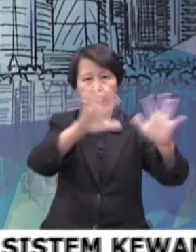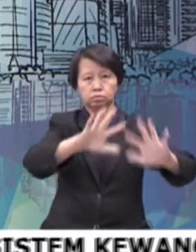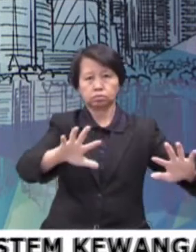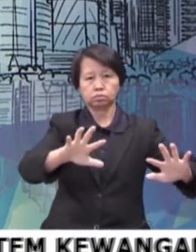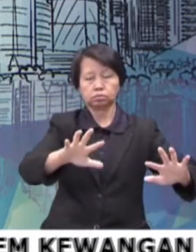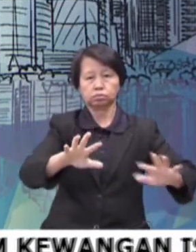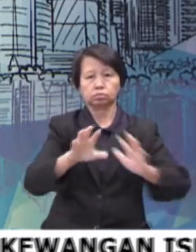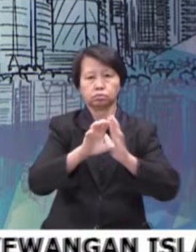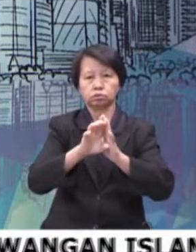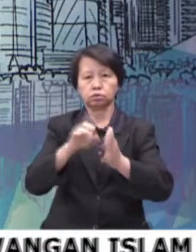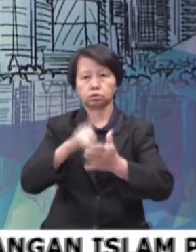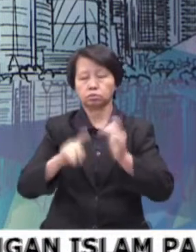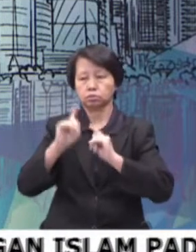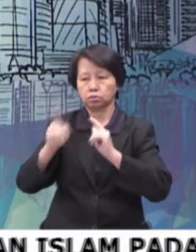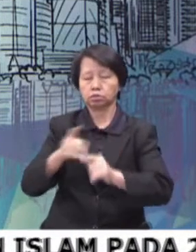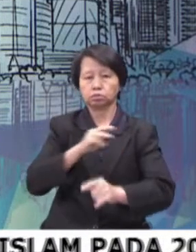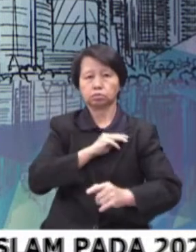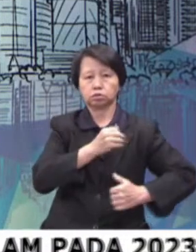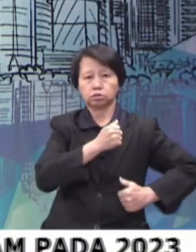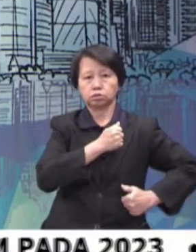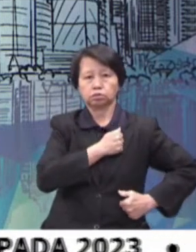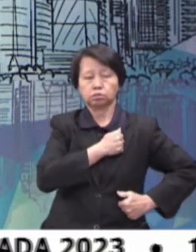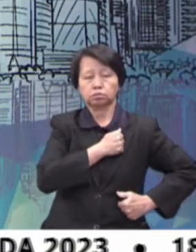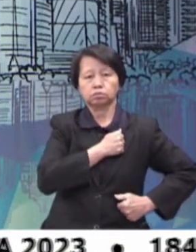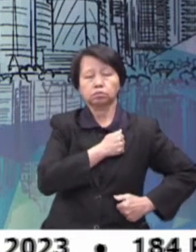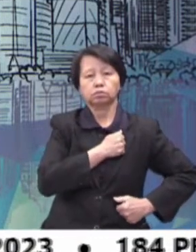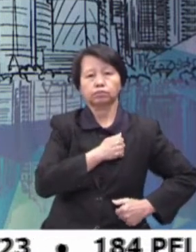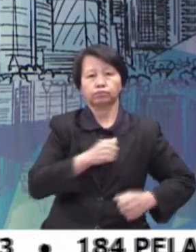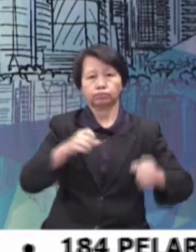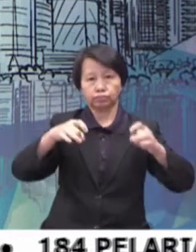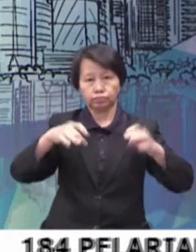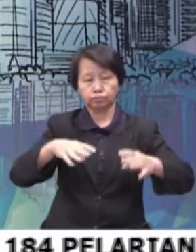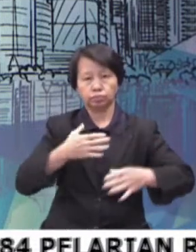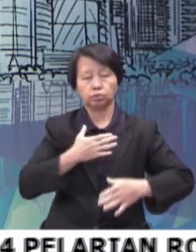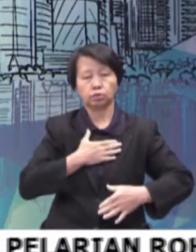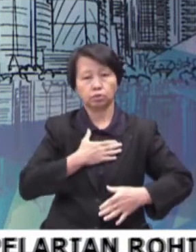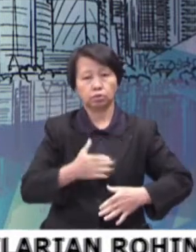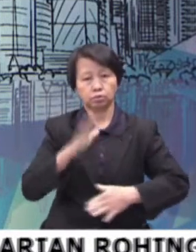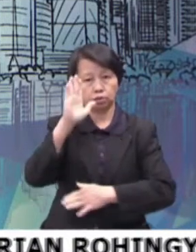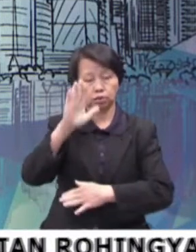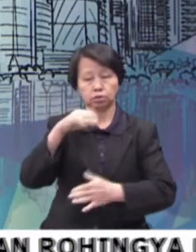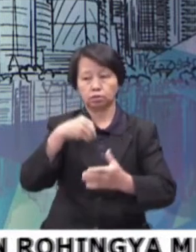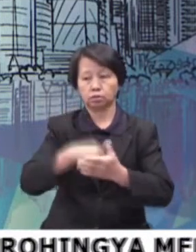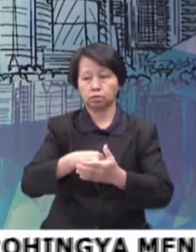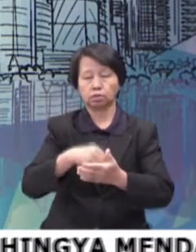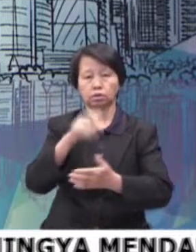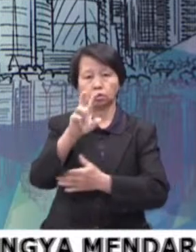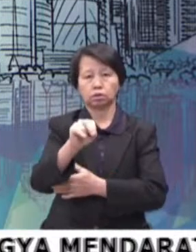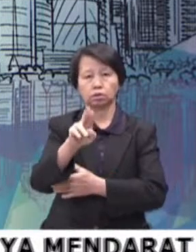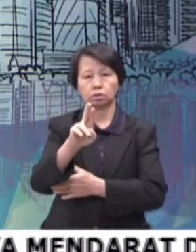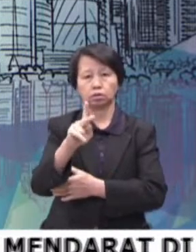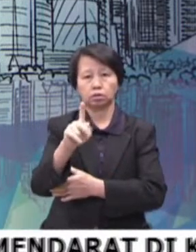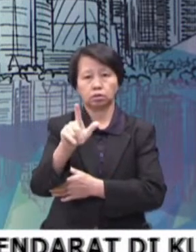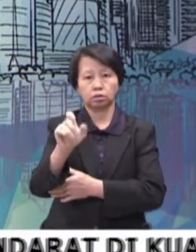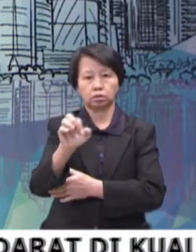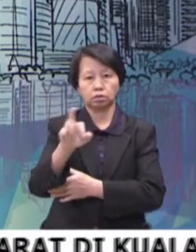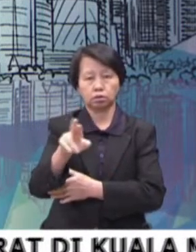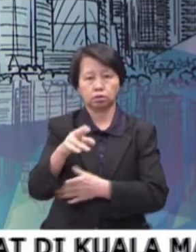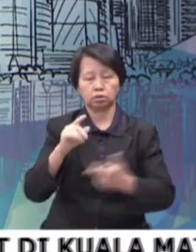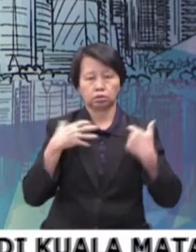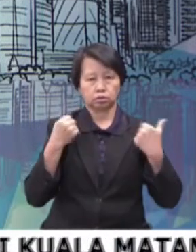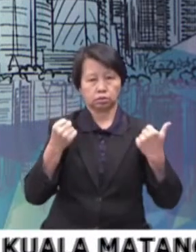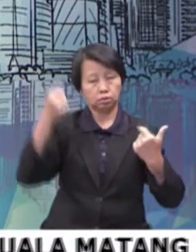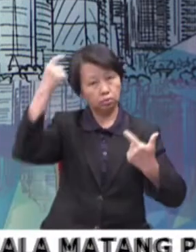Asian misalnya apa yang dijawab oleh menteri tahanan bahwa Australia dengan janjinya dalam soal nuklir dan sebagainya kesehatan